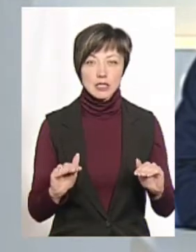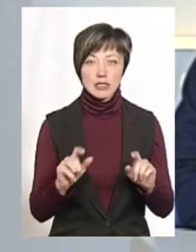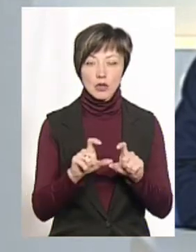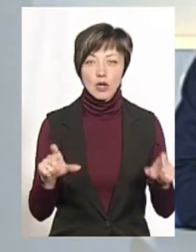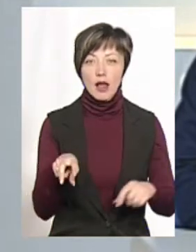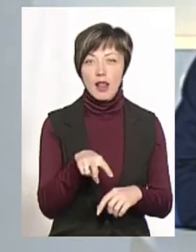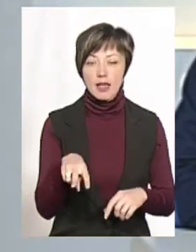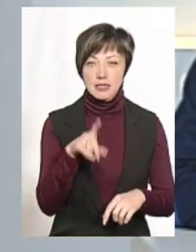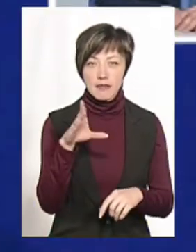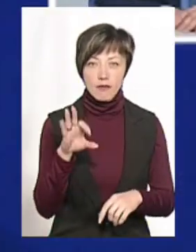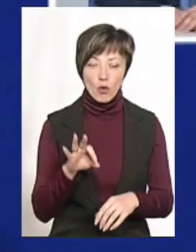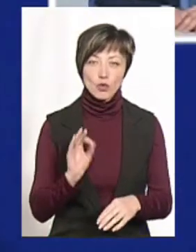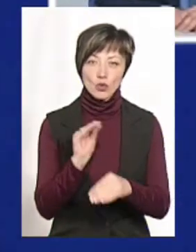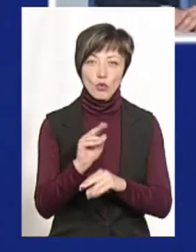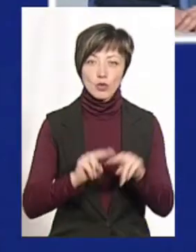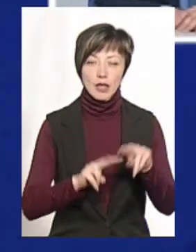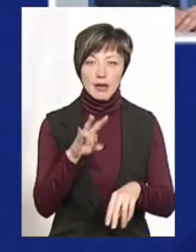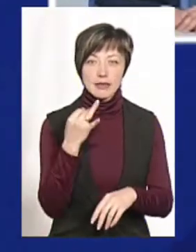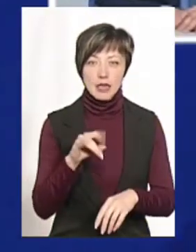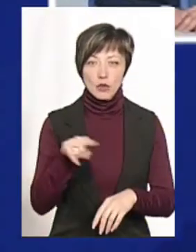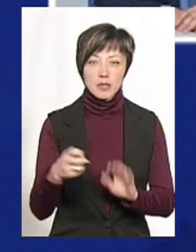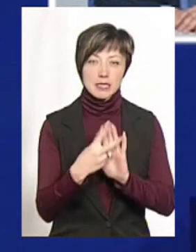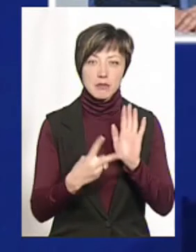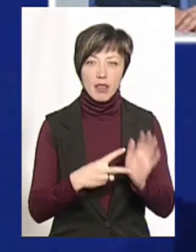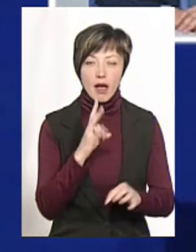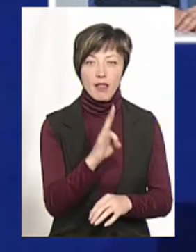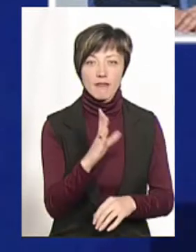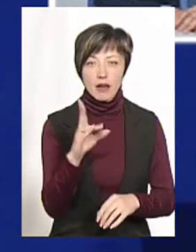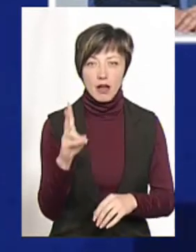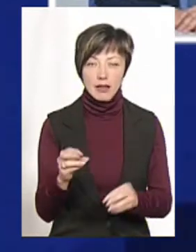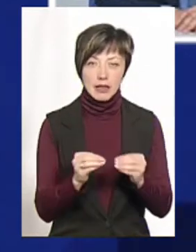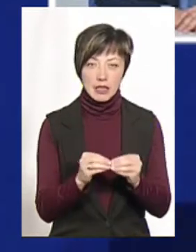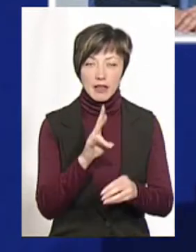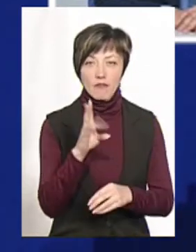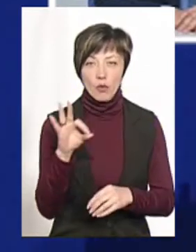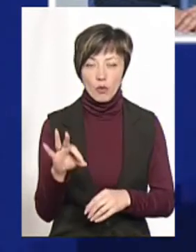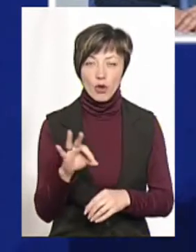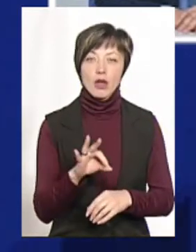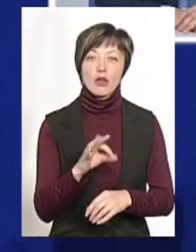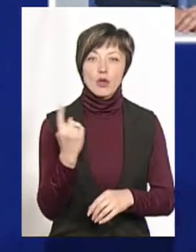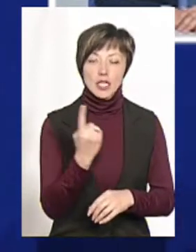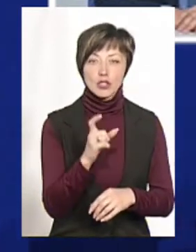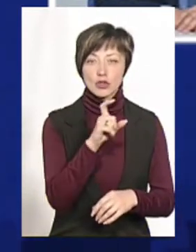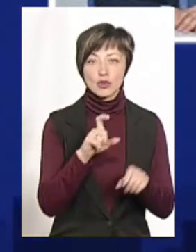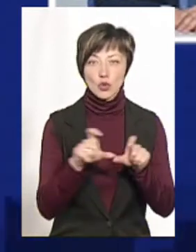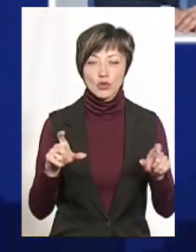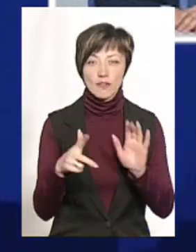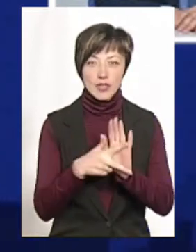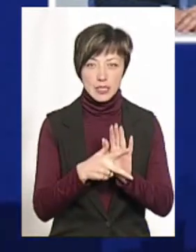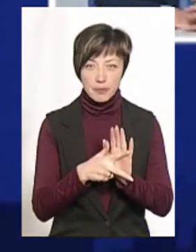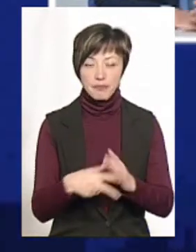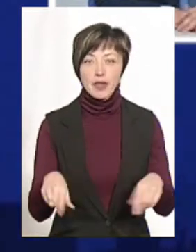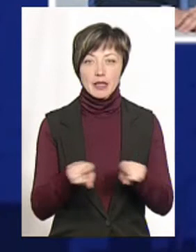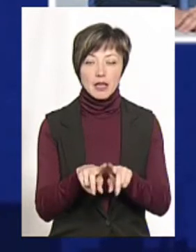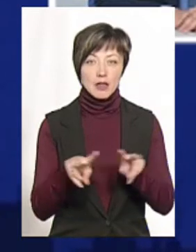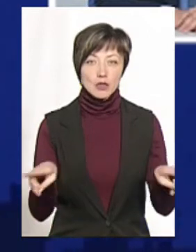Лєзнєво. Будівництво або добудова ліцей номер 17, НВК 10, НВО номер 1, ЗОШ номер 8. Аналогічно